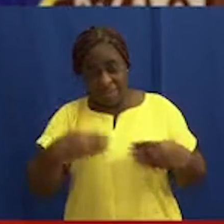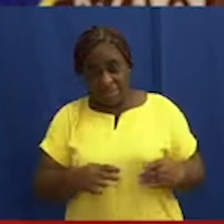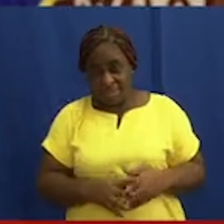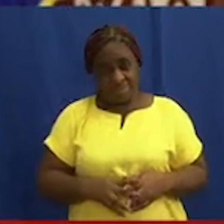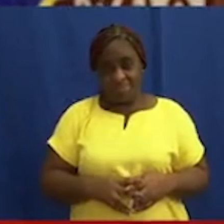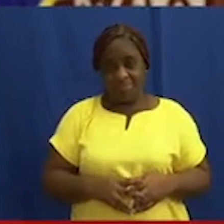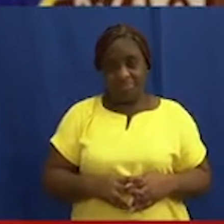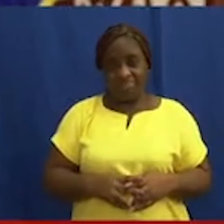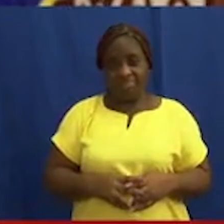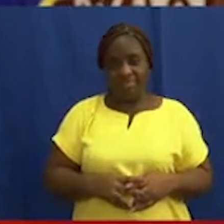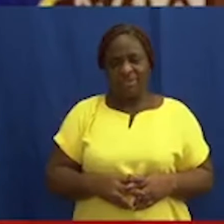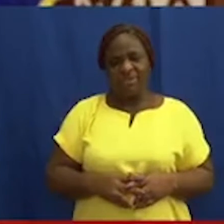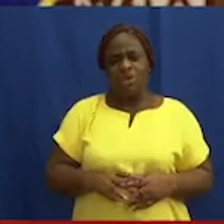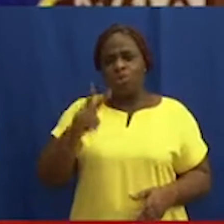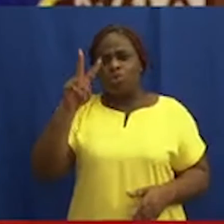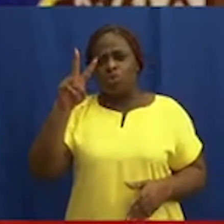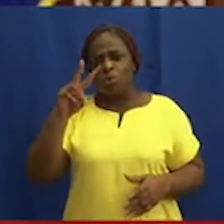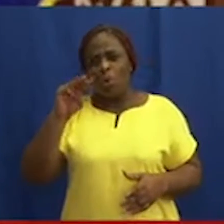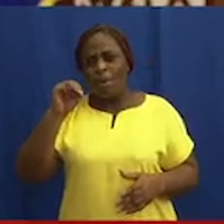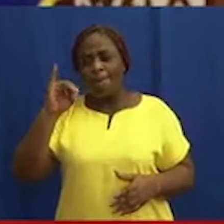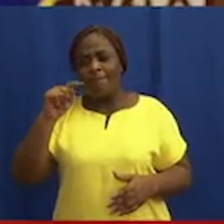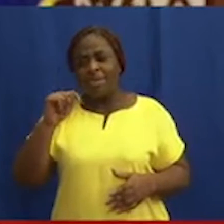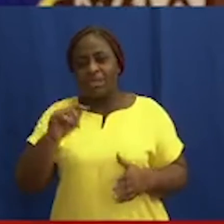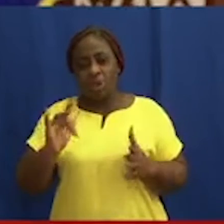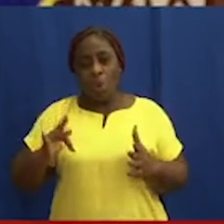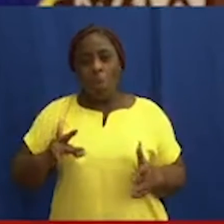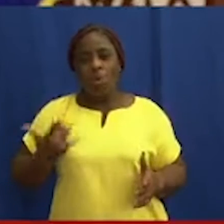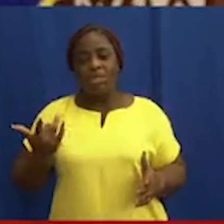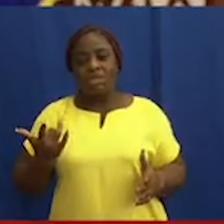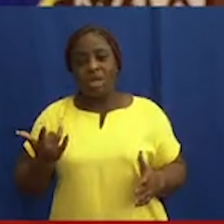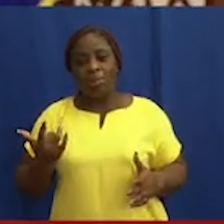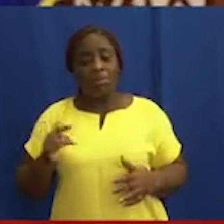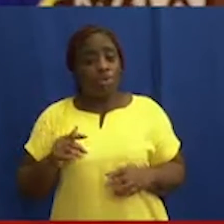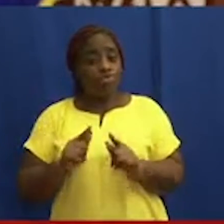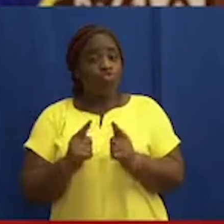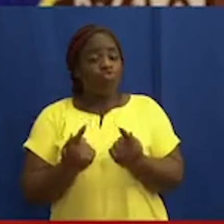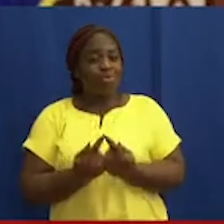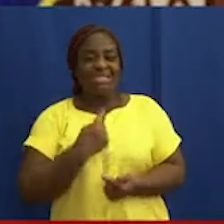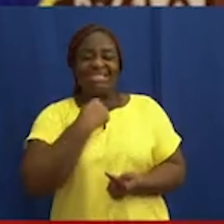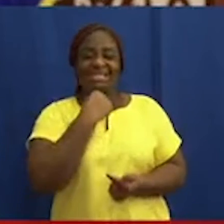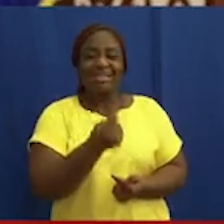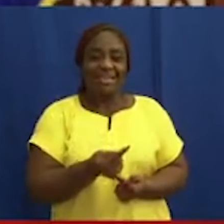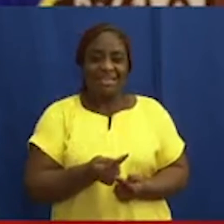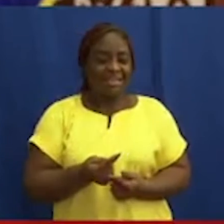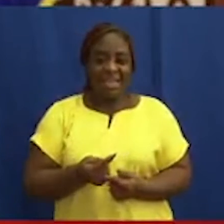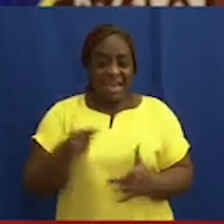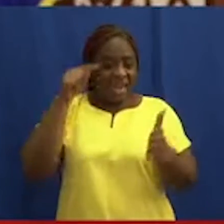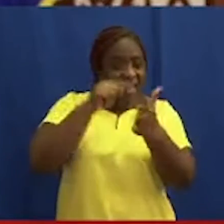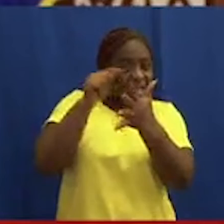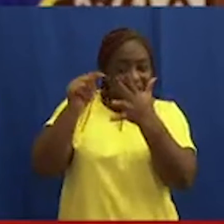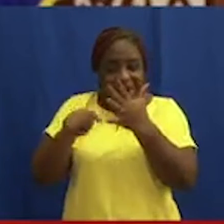basu cika ka'idoji ba, kuma sai mun tabbatar mun iya mun cimma wannan buri na dawo da darajar CD. Sanadiyar